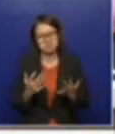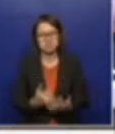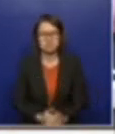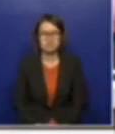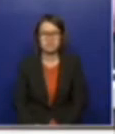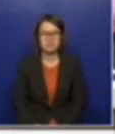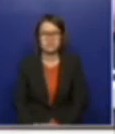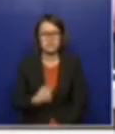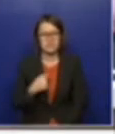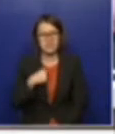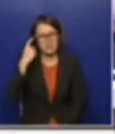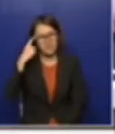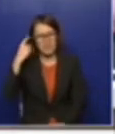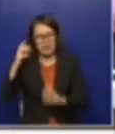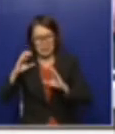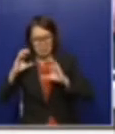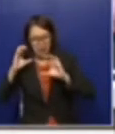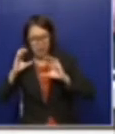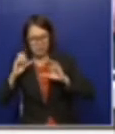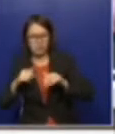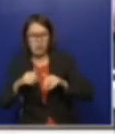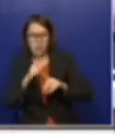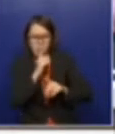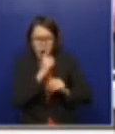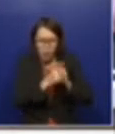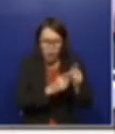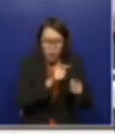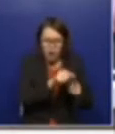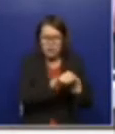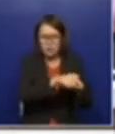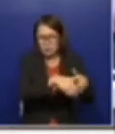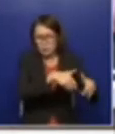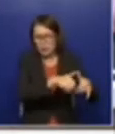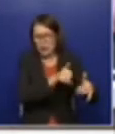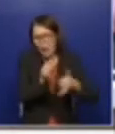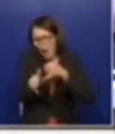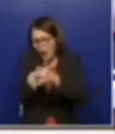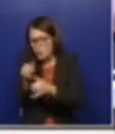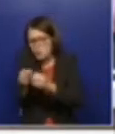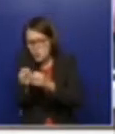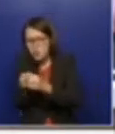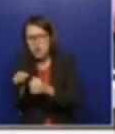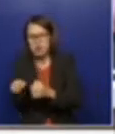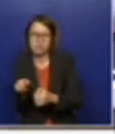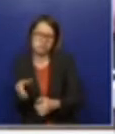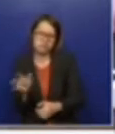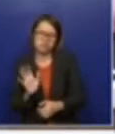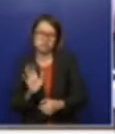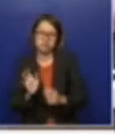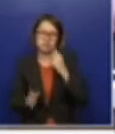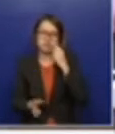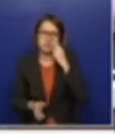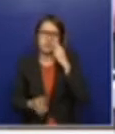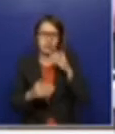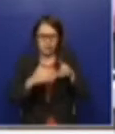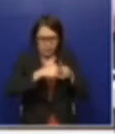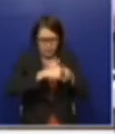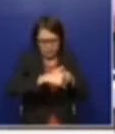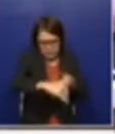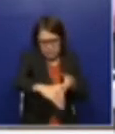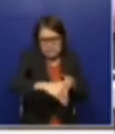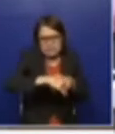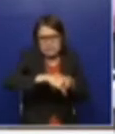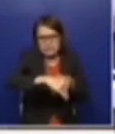มีต่อชาวบ้านหรือเกษตรกรปัญหาเรื่องแนวเขตการประกาศเขตแ